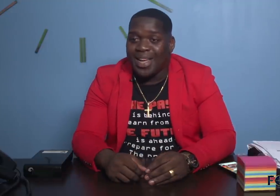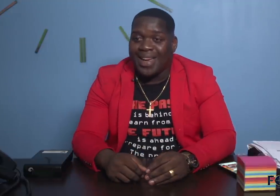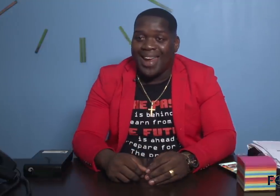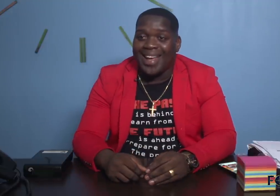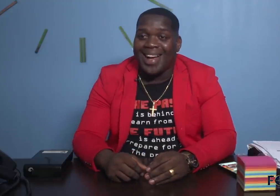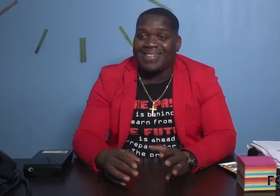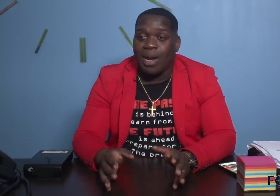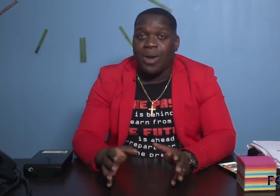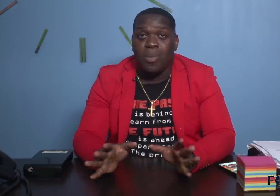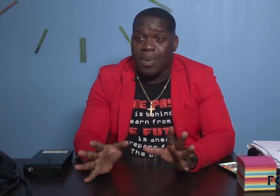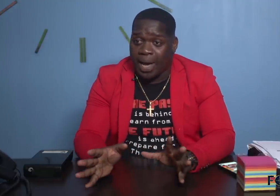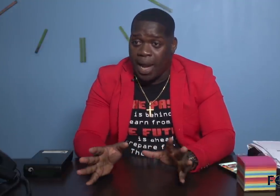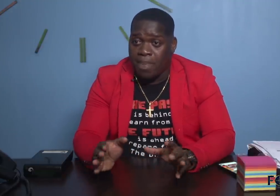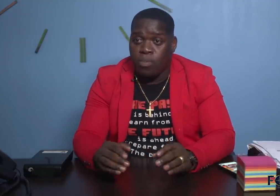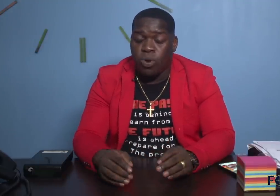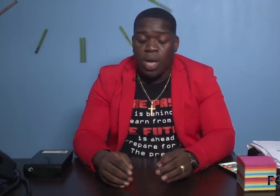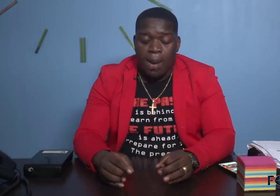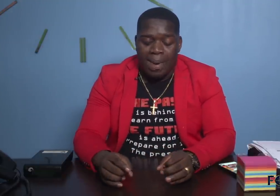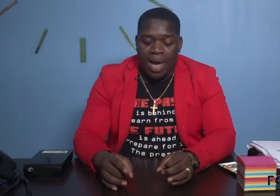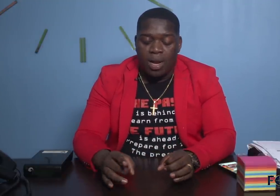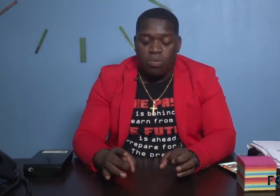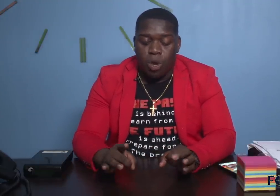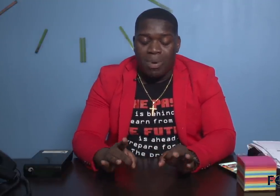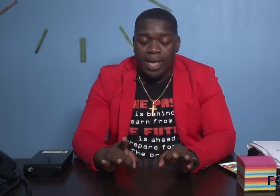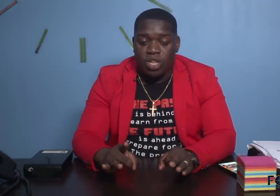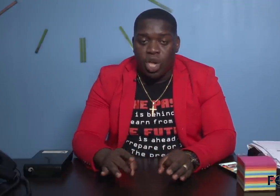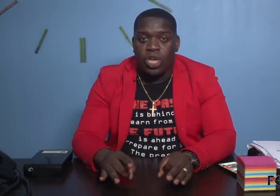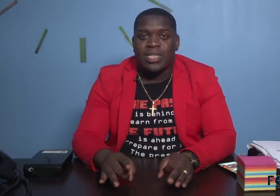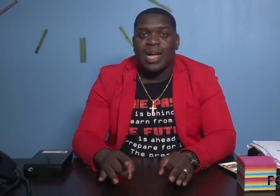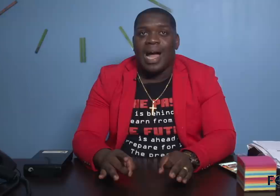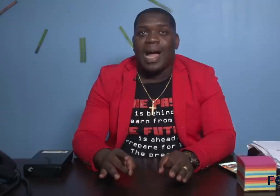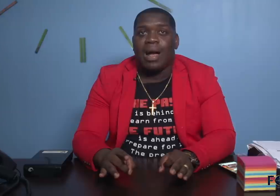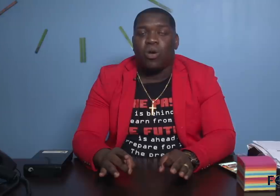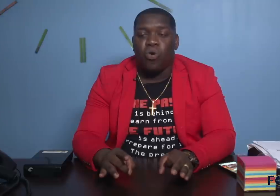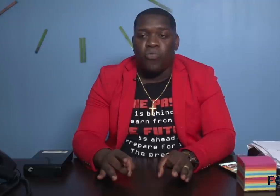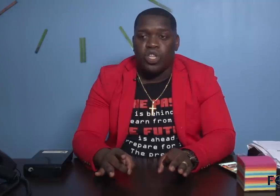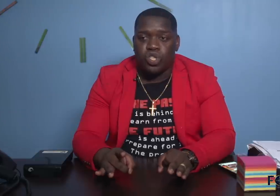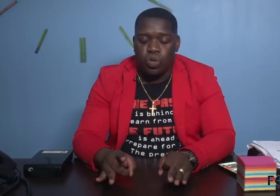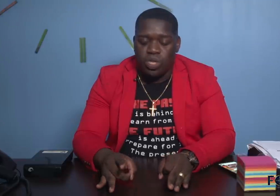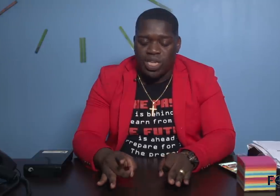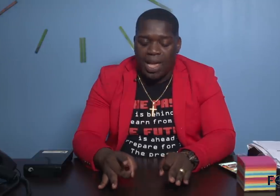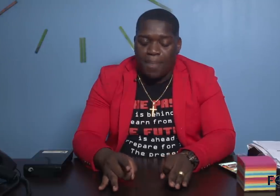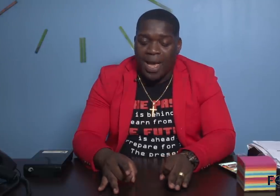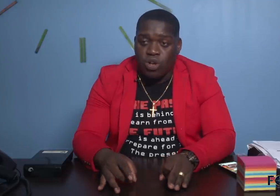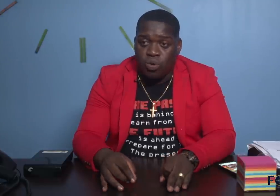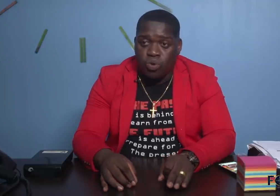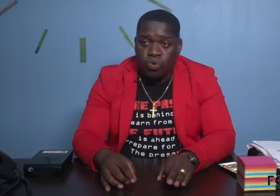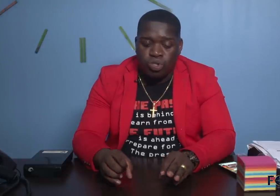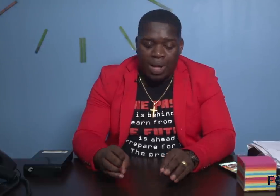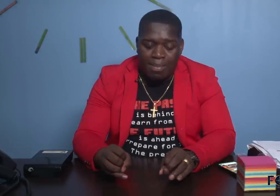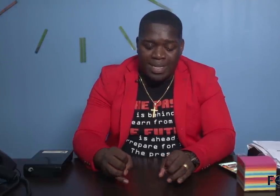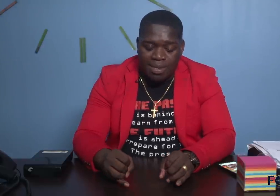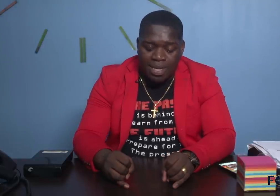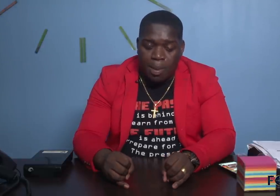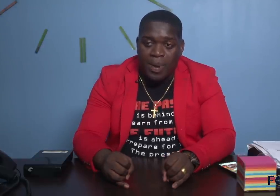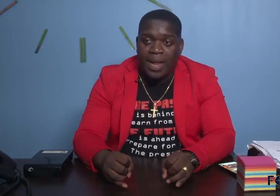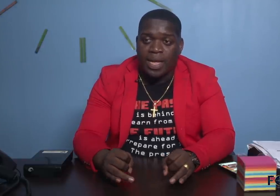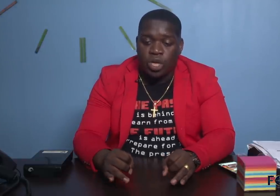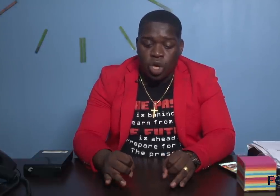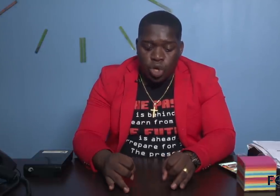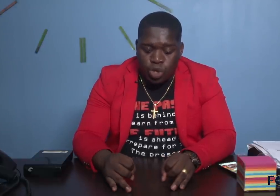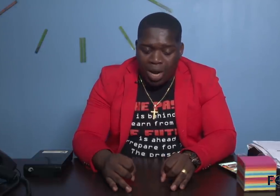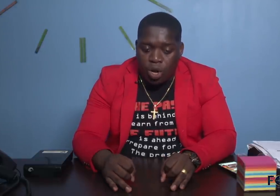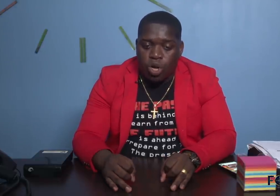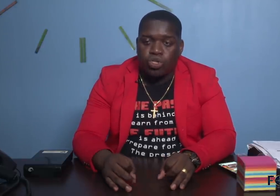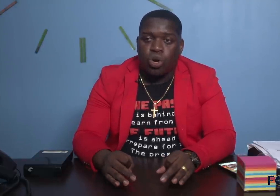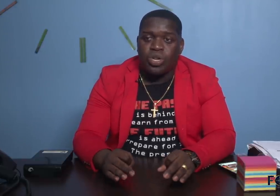1000 moet ik krijgen. Het trouwens nog niet begrepen moen. Maar kom ik in duidelijk dat a COVID-steun zijn een paar no-no. Zowel mensen met een